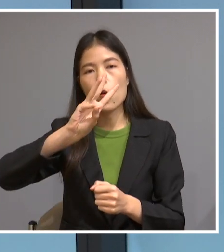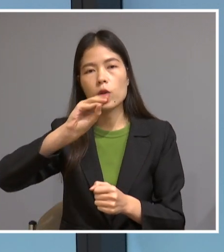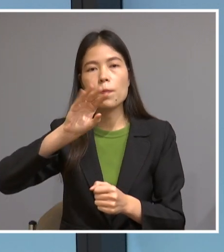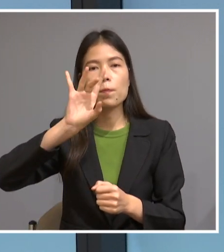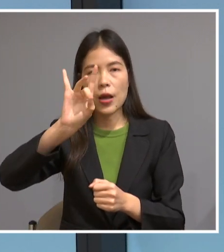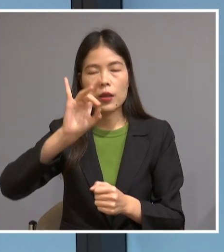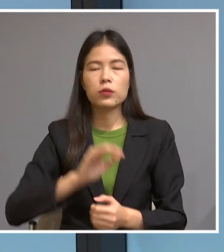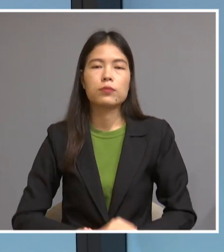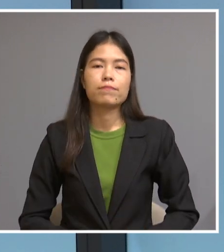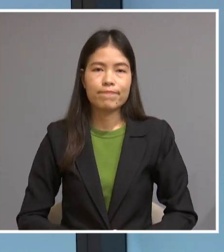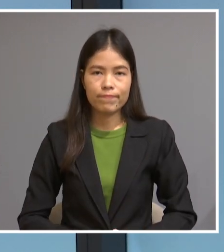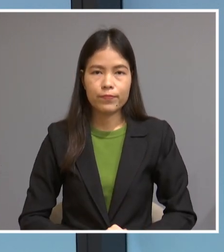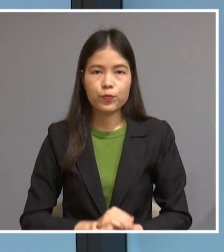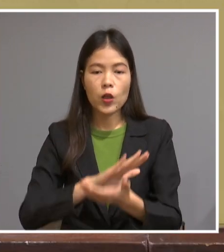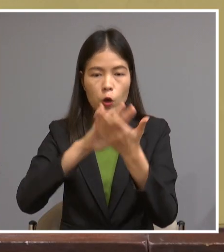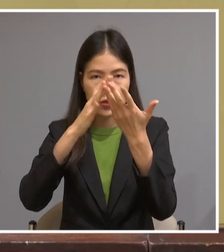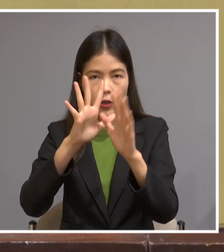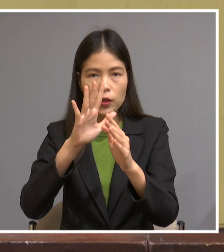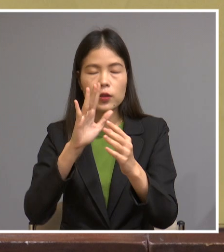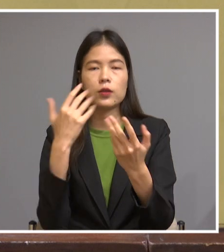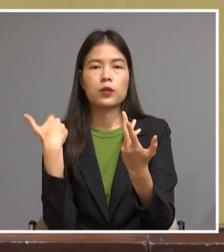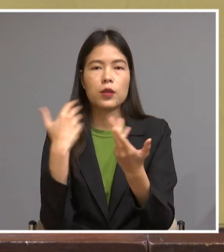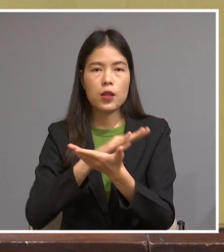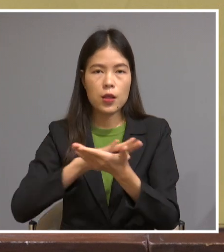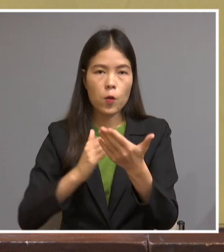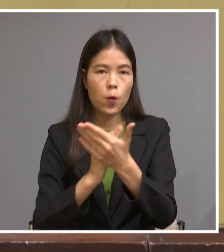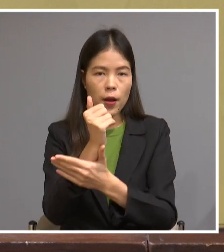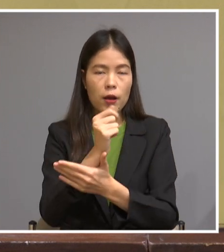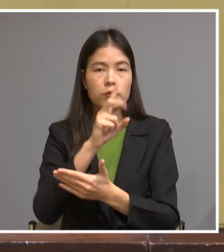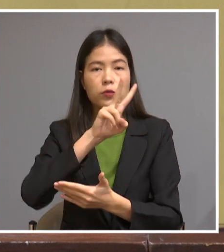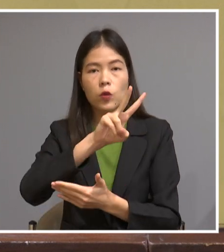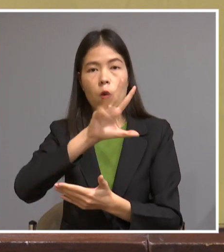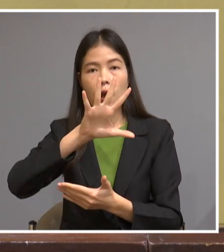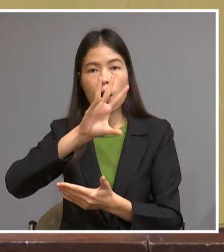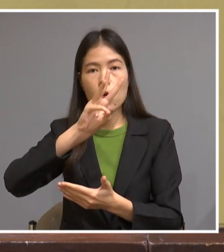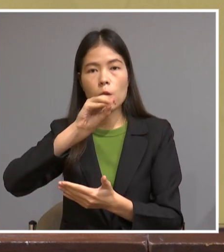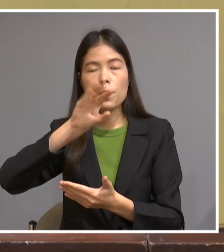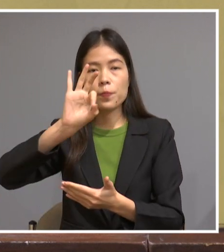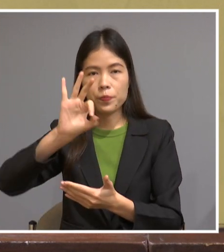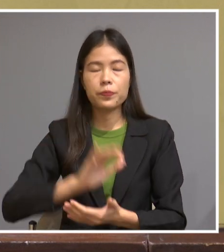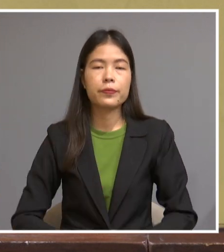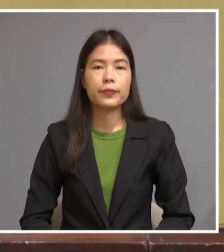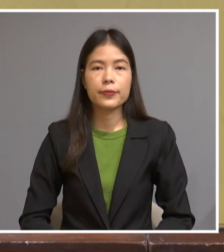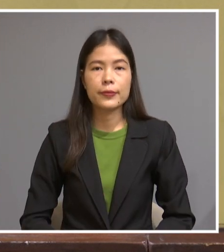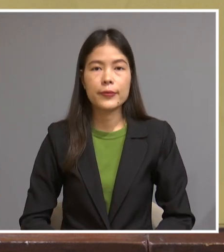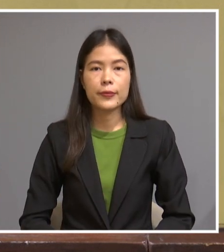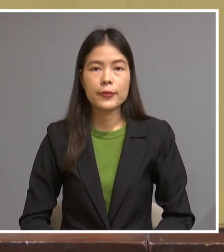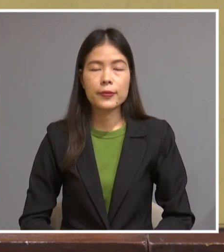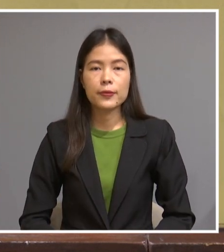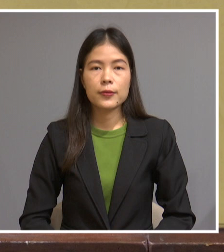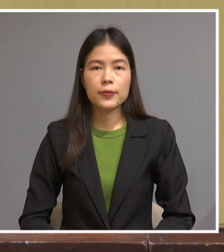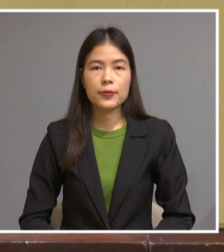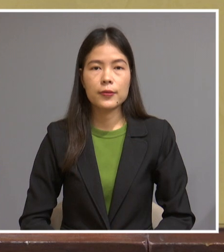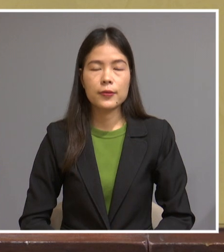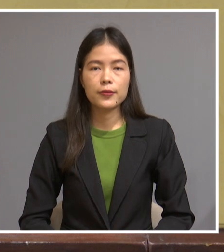2569ครับท่านหลงสันนาจะพอใจนะครั